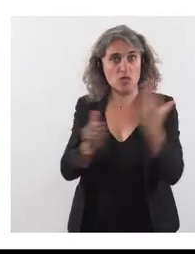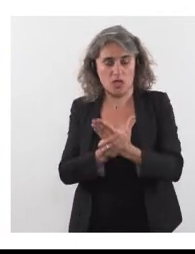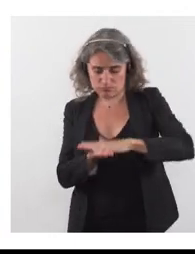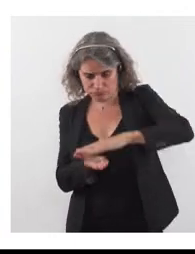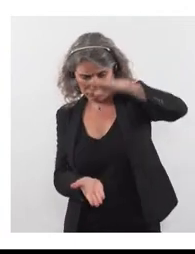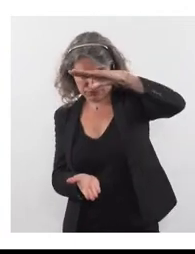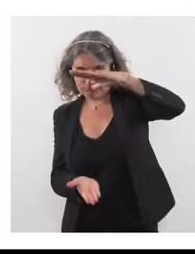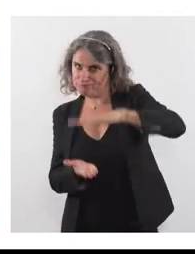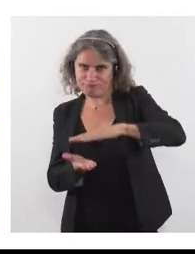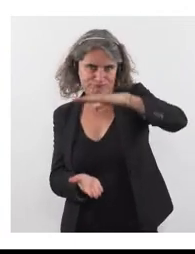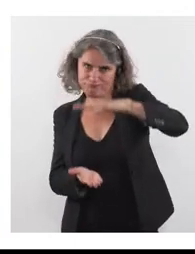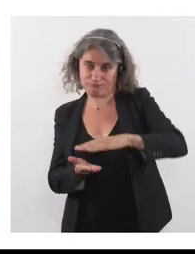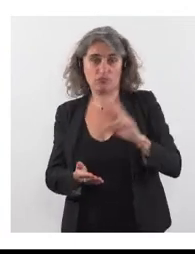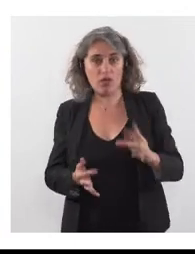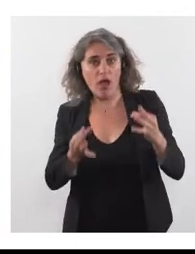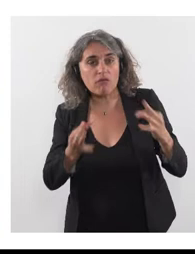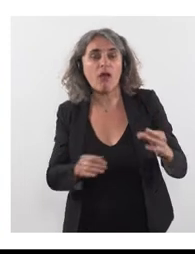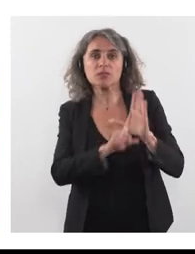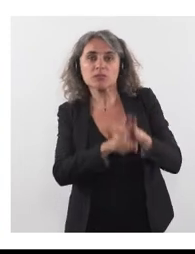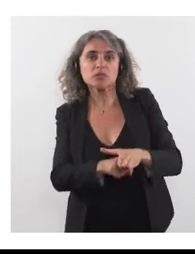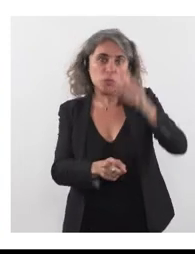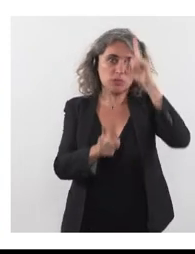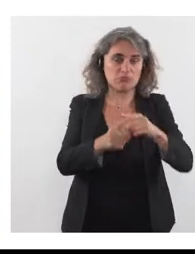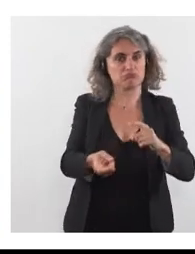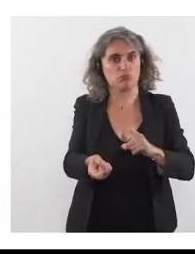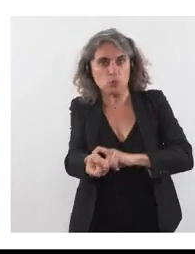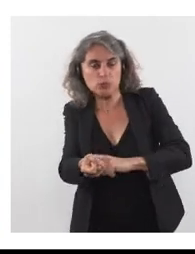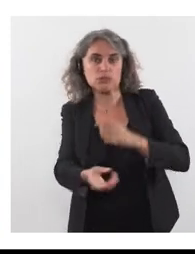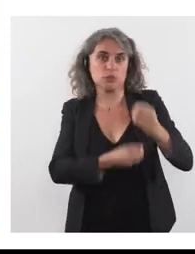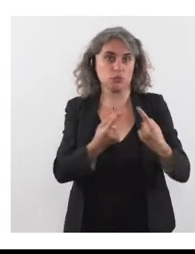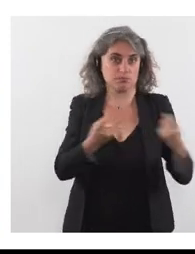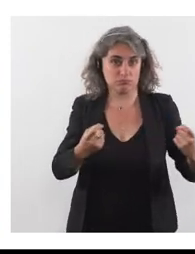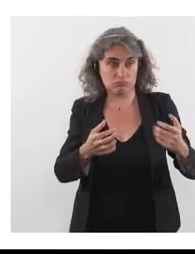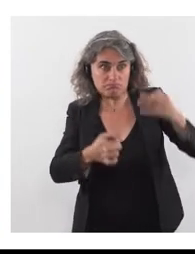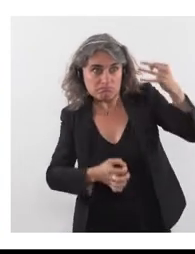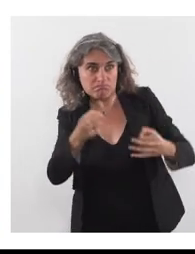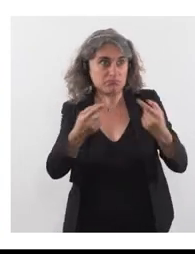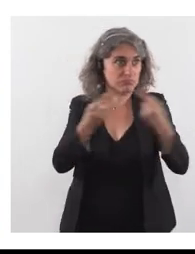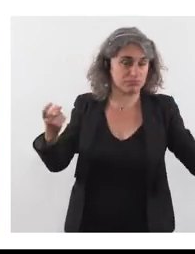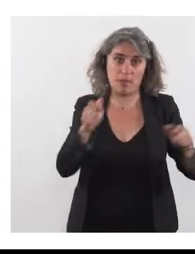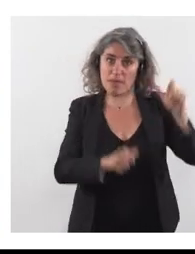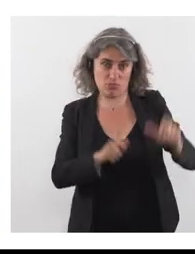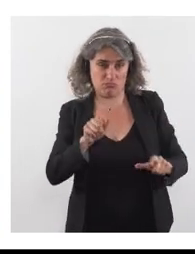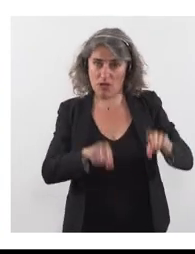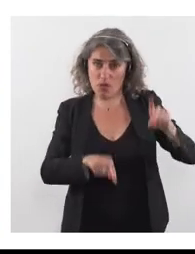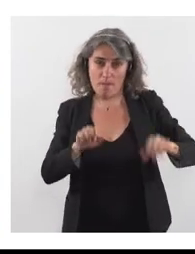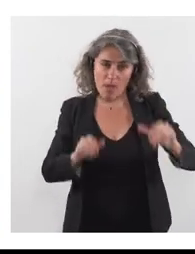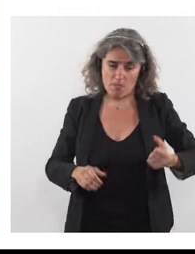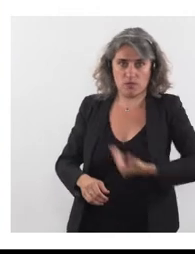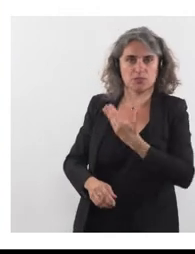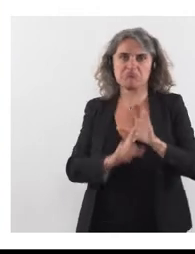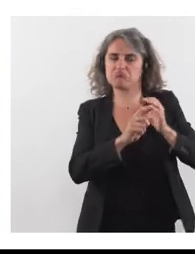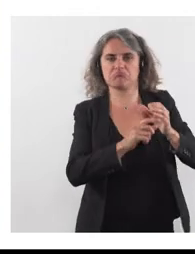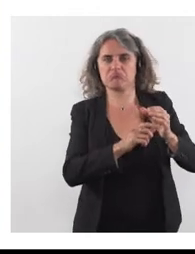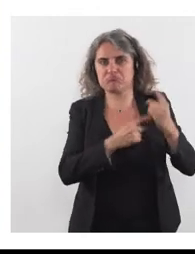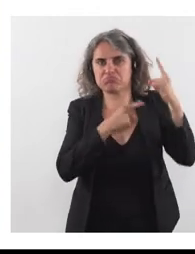critère de l'origine, et je dirais encore moins devant les juridictions. De nombreux facteurs contribuent à ce non-recours, et vous le savez bien. D'abord, le